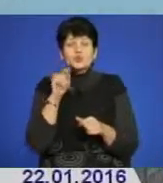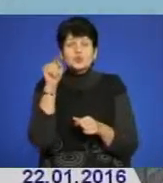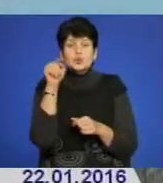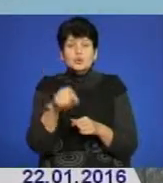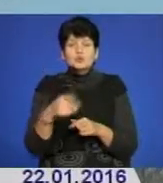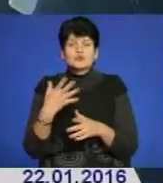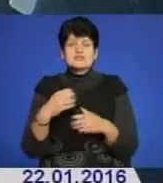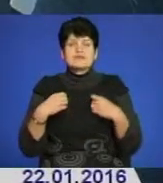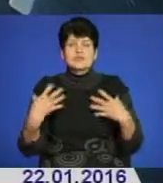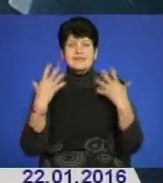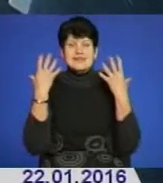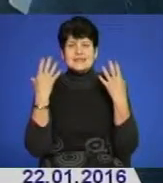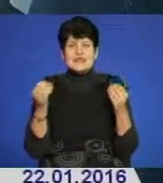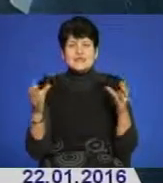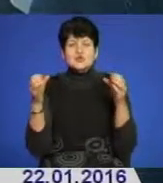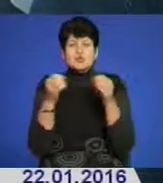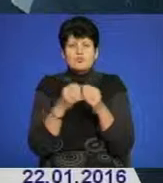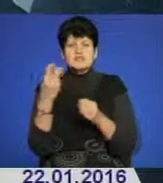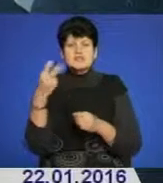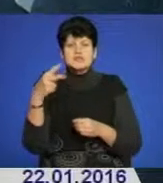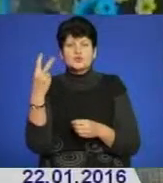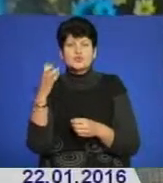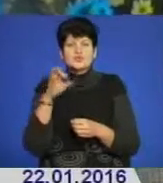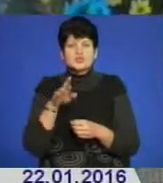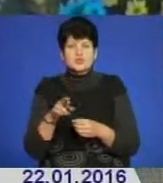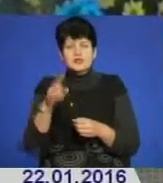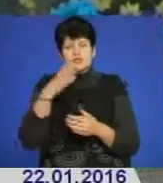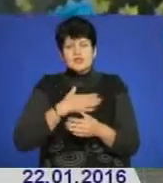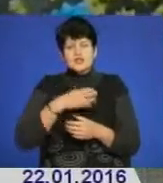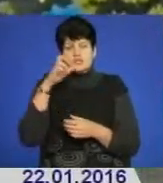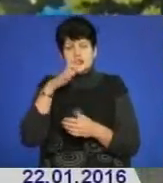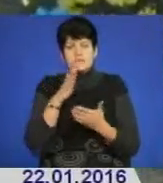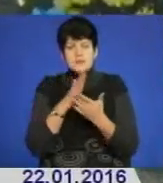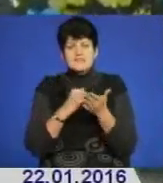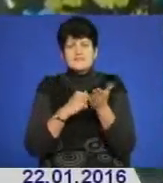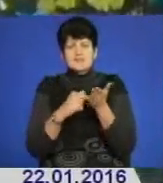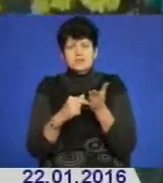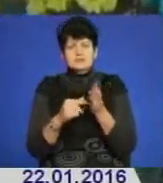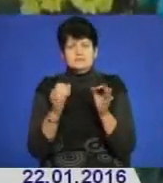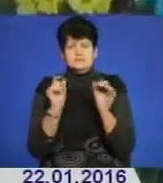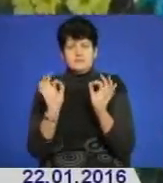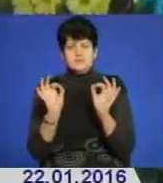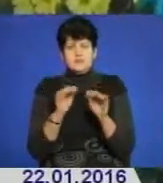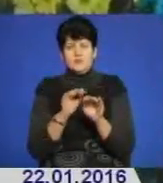Соборності 22 січня у нашій державі має відзначатися на належному рівні.